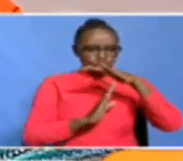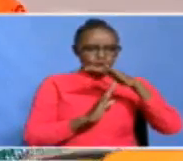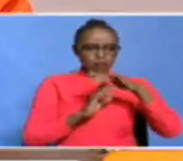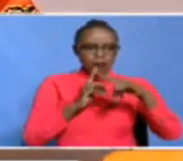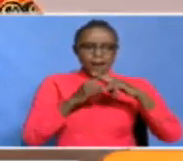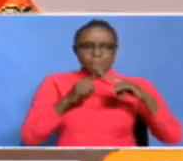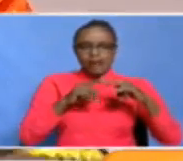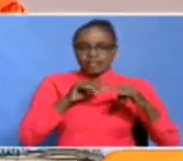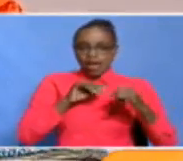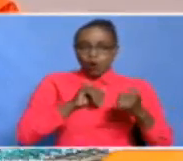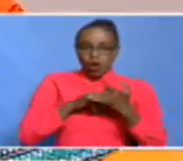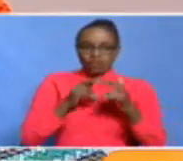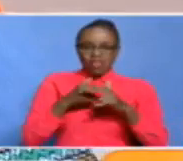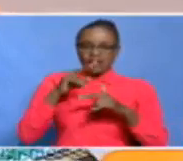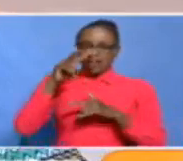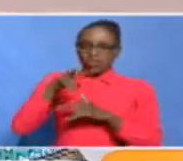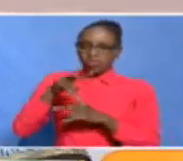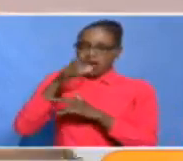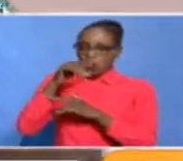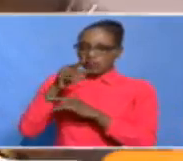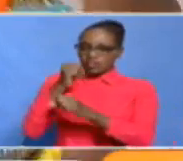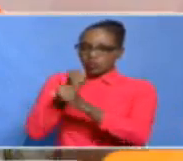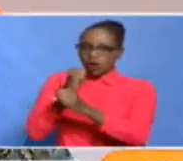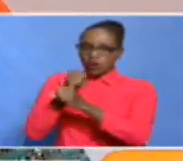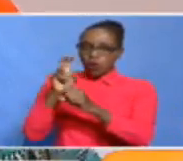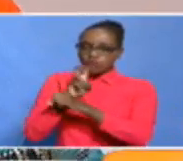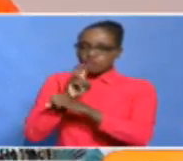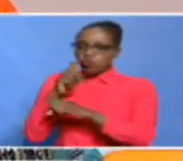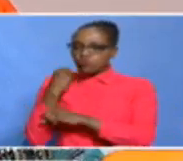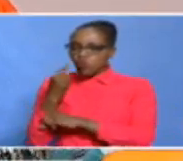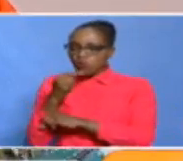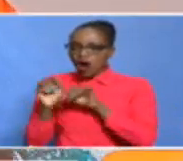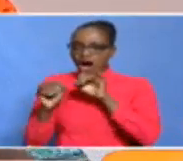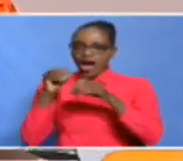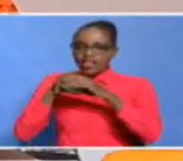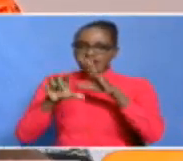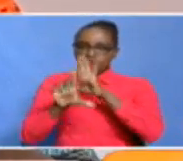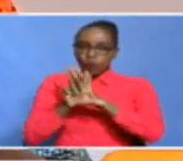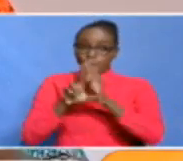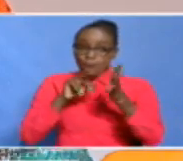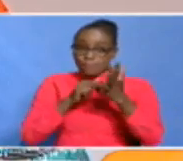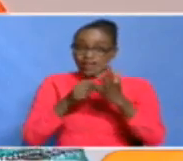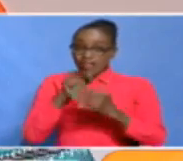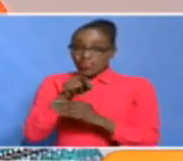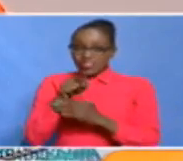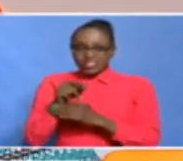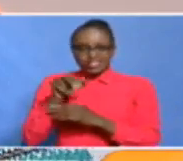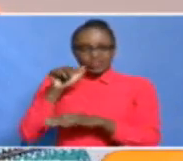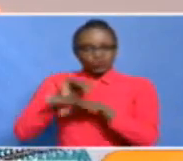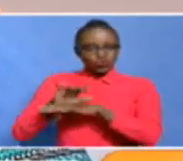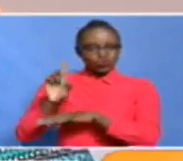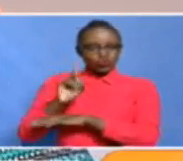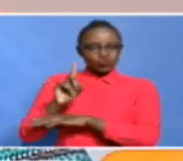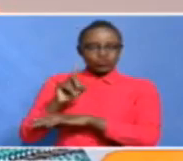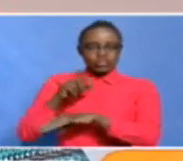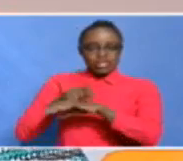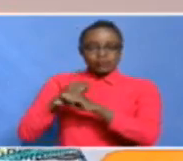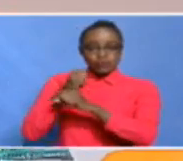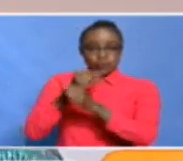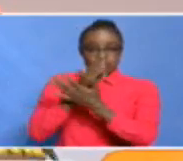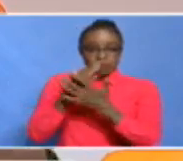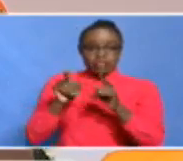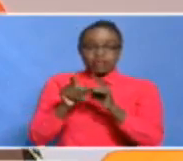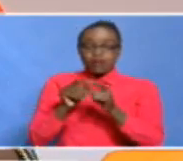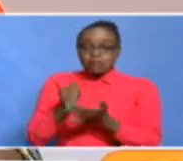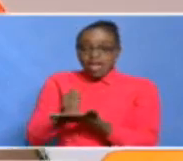bwana akawa sasa anaanza kumletea madharau kwa sababu hichi kibarua ametafutiwa na shemegi. Unaona? Sasa waona pale hapa pendezi. Ukimfanyia mtu kitu kama hicho, ukao